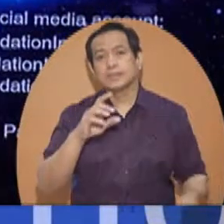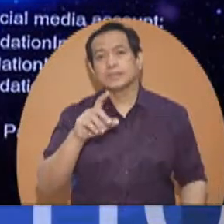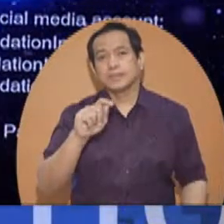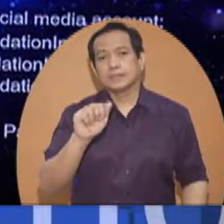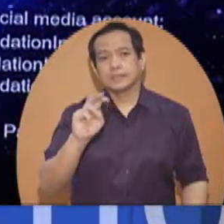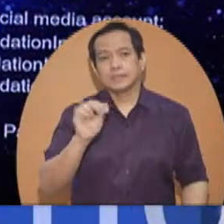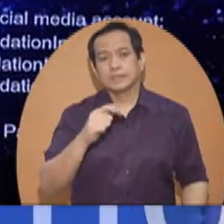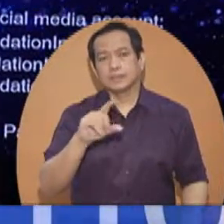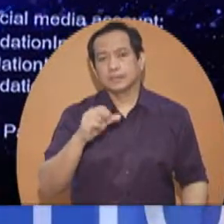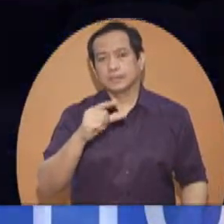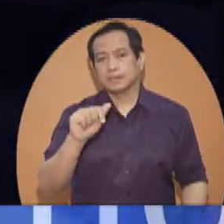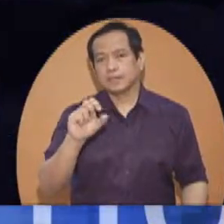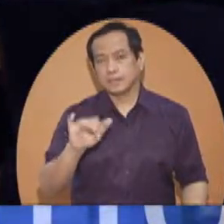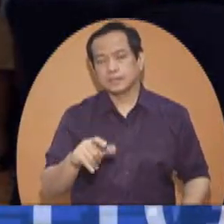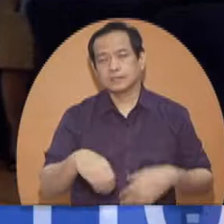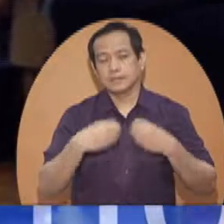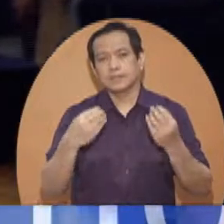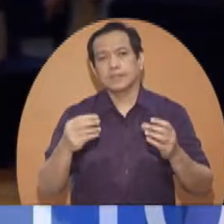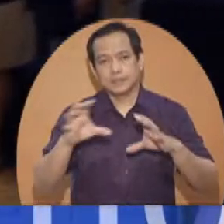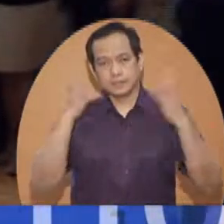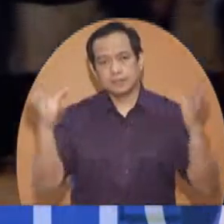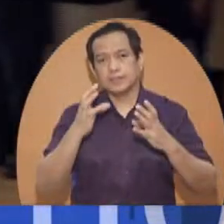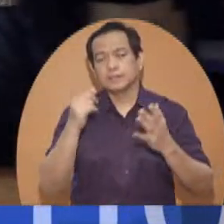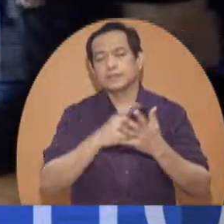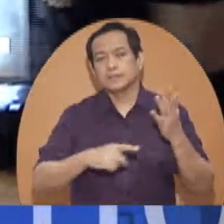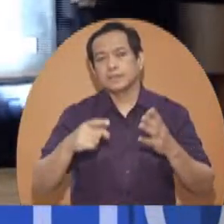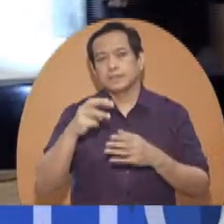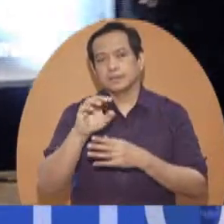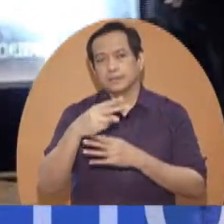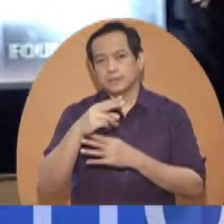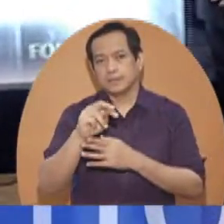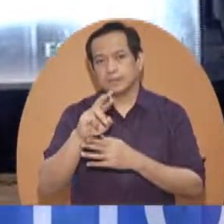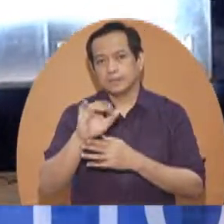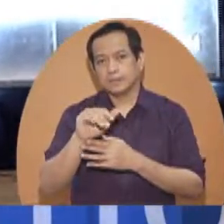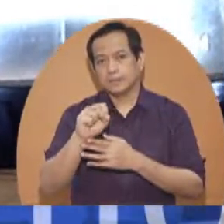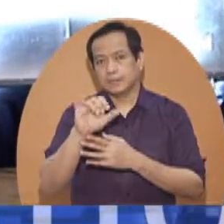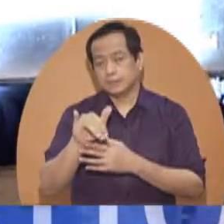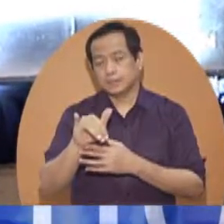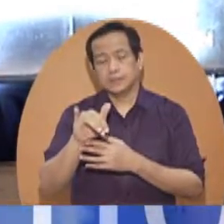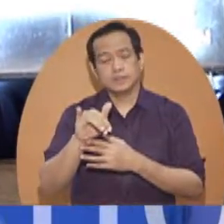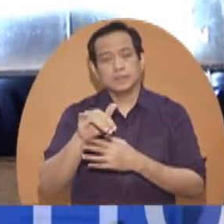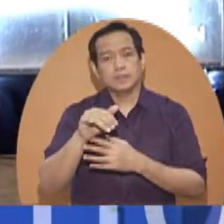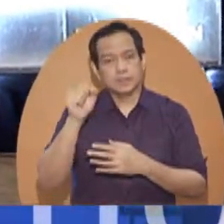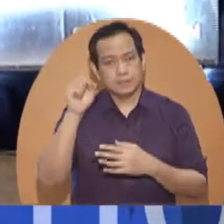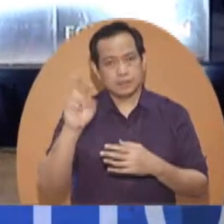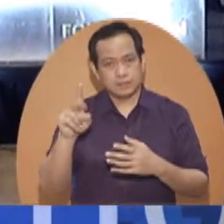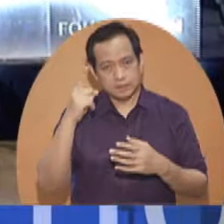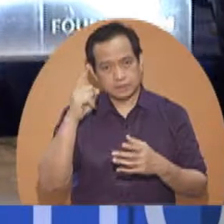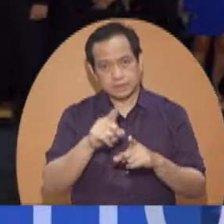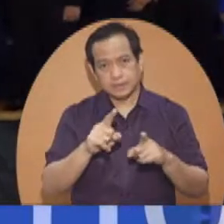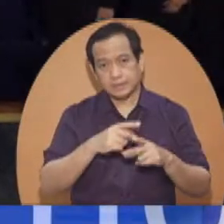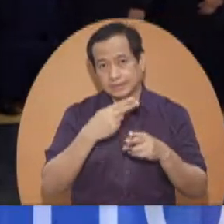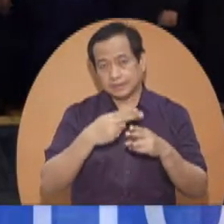Celebrating Tatang's legacy. Binigyan pugay si Mr. Henry C. Sr., mas kilala sa tawag na